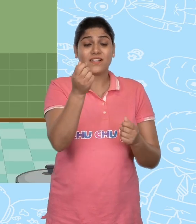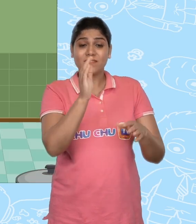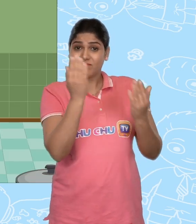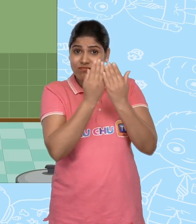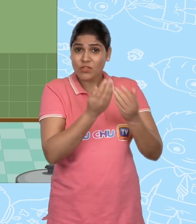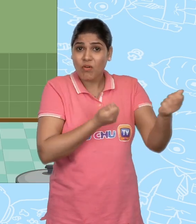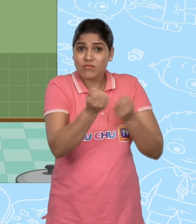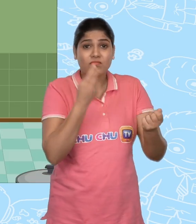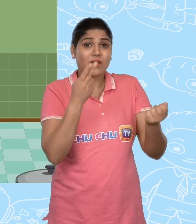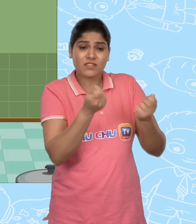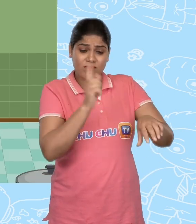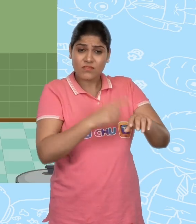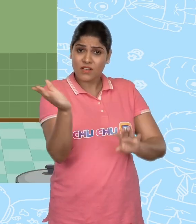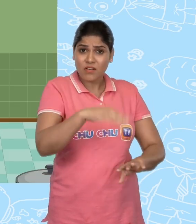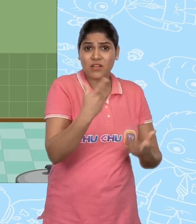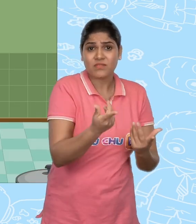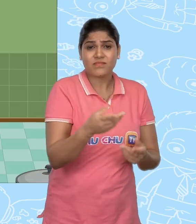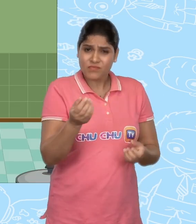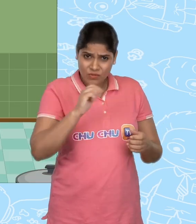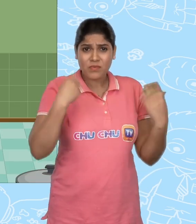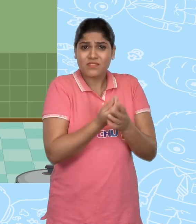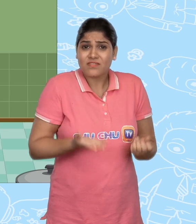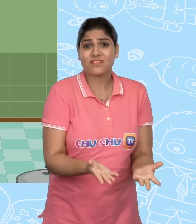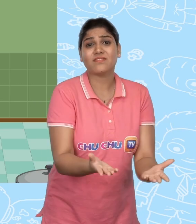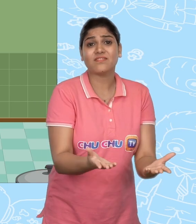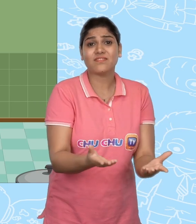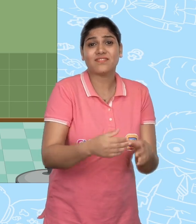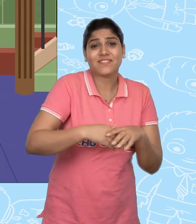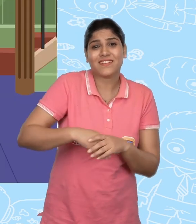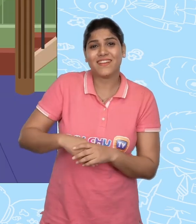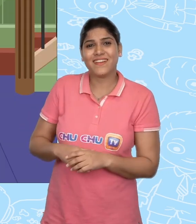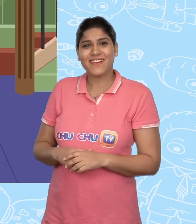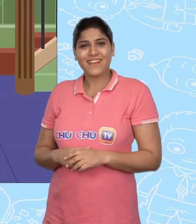तुम्हारी स्कूल बस किसी भी वक्त आती होगी, तो अब हमें चलना चाहिए।